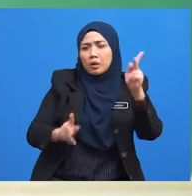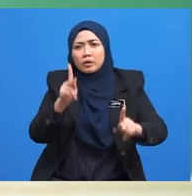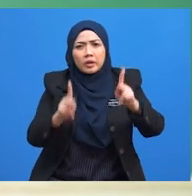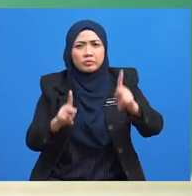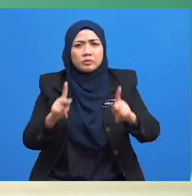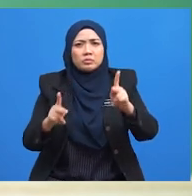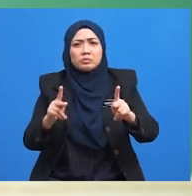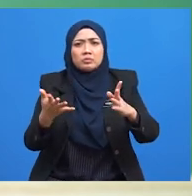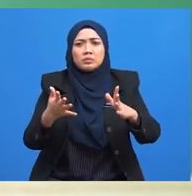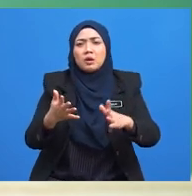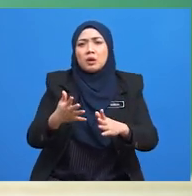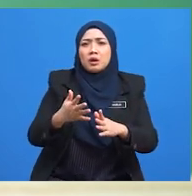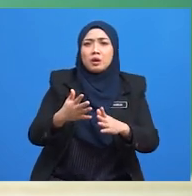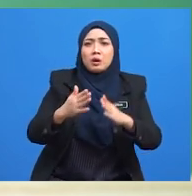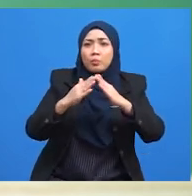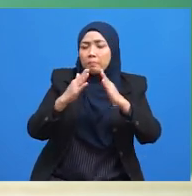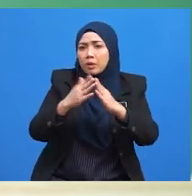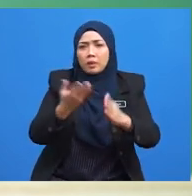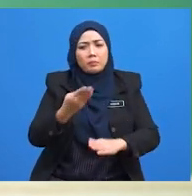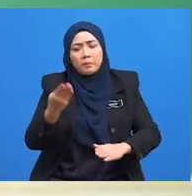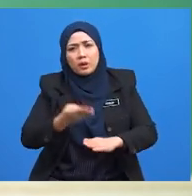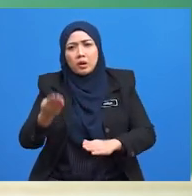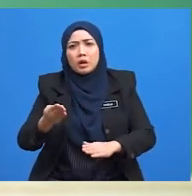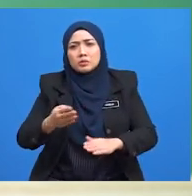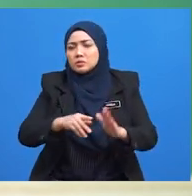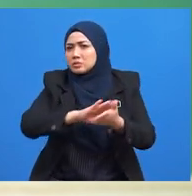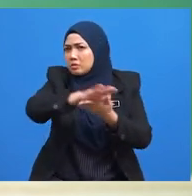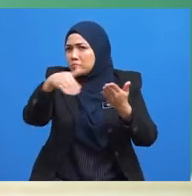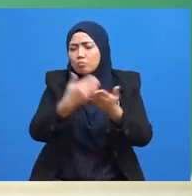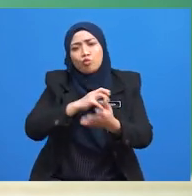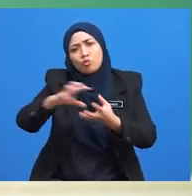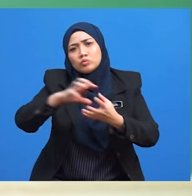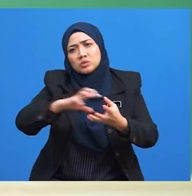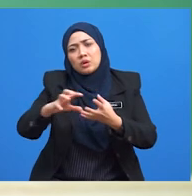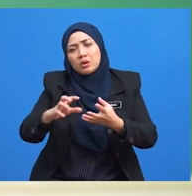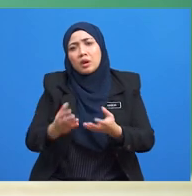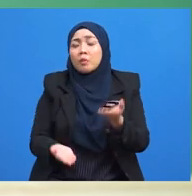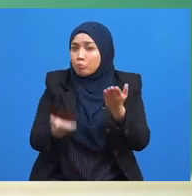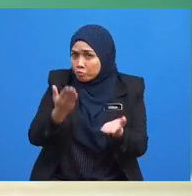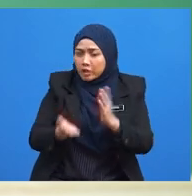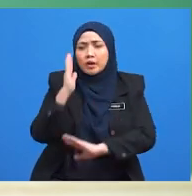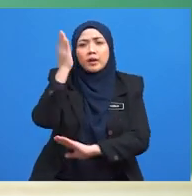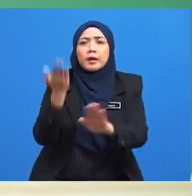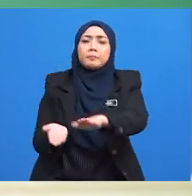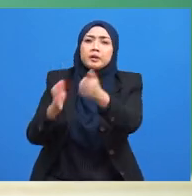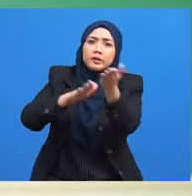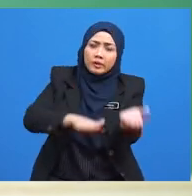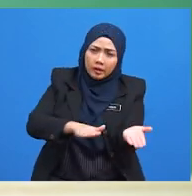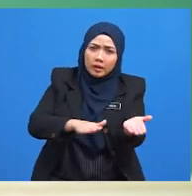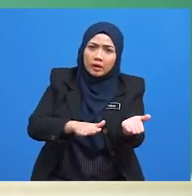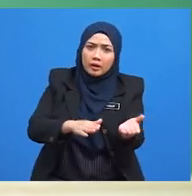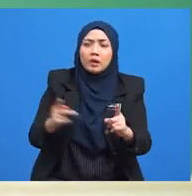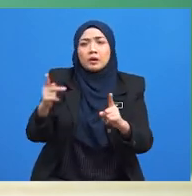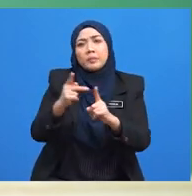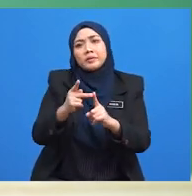akan ditenggelami air banjir. Selain itu, risiko kehilangan nyawa juga akan meningkat terutamanya